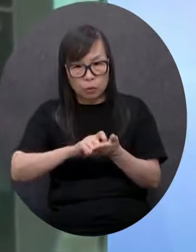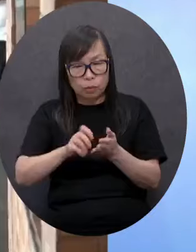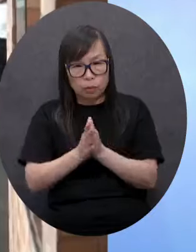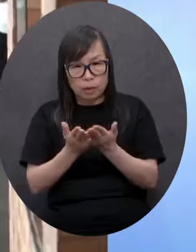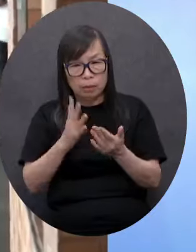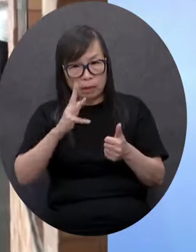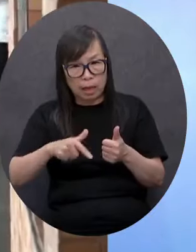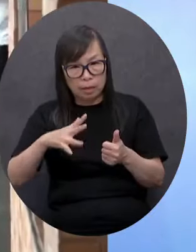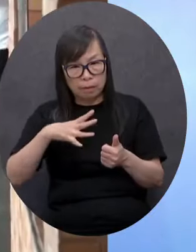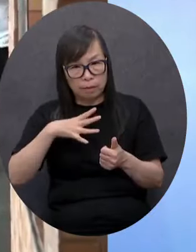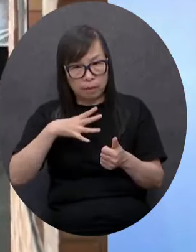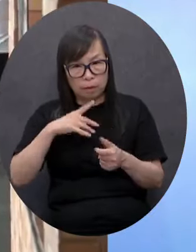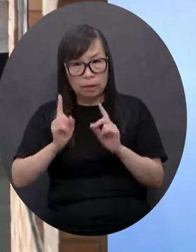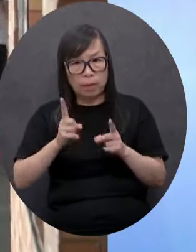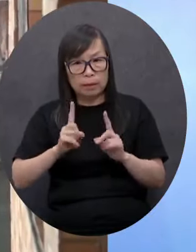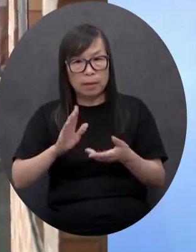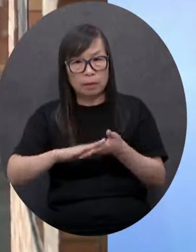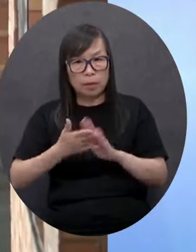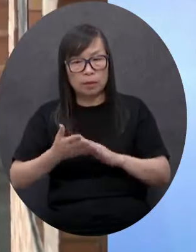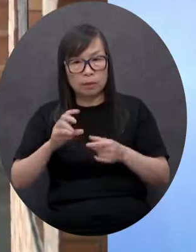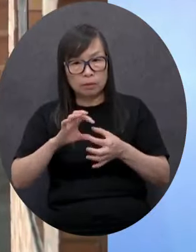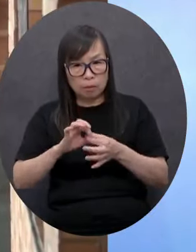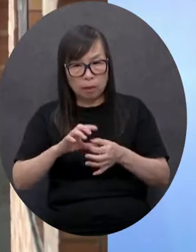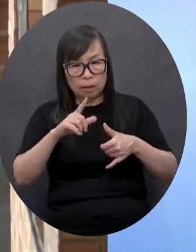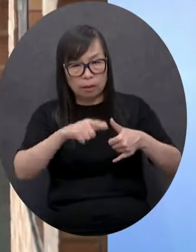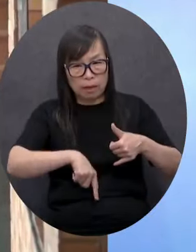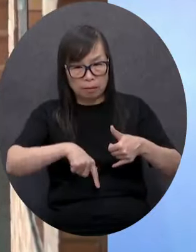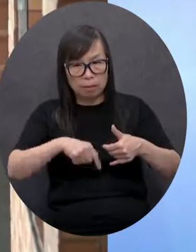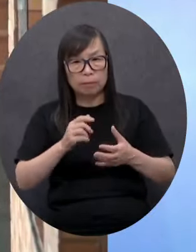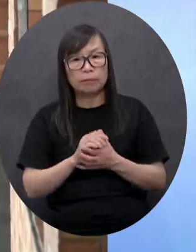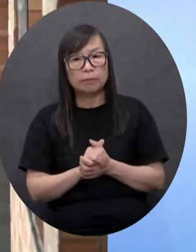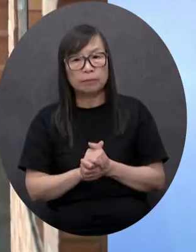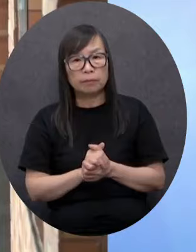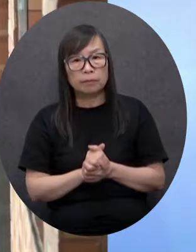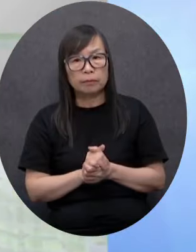書面去了解情況，又或者係約見相關嘅人士。